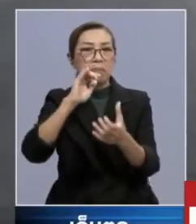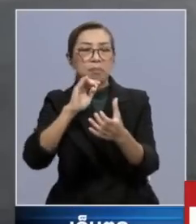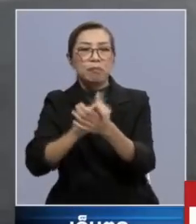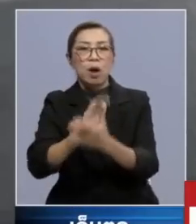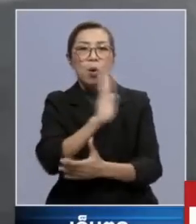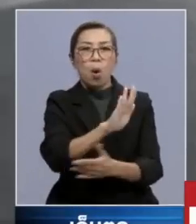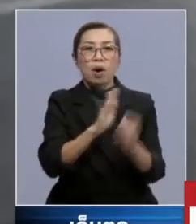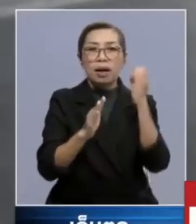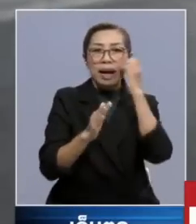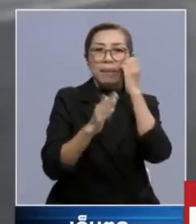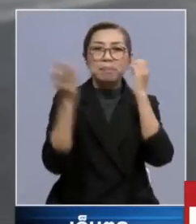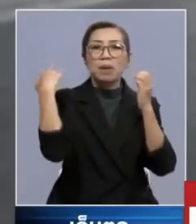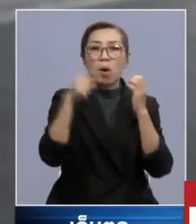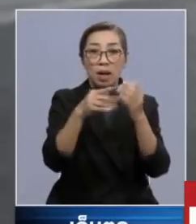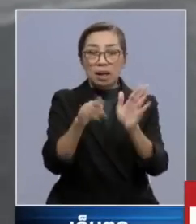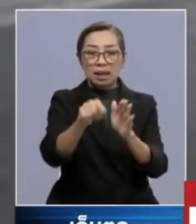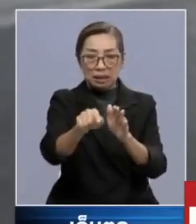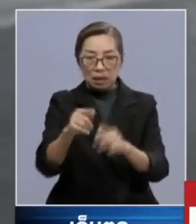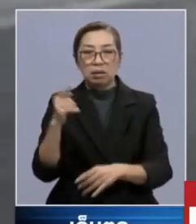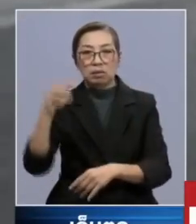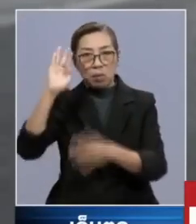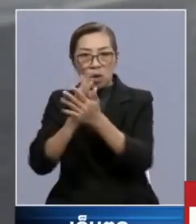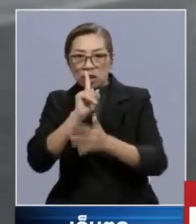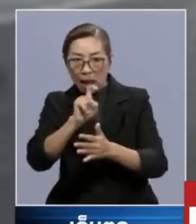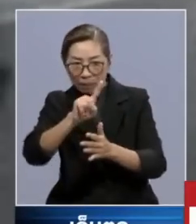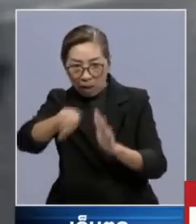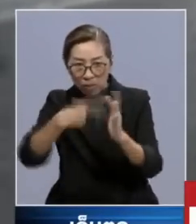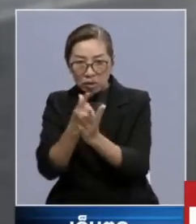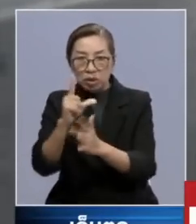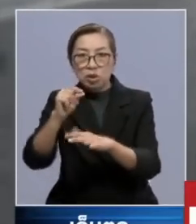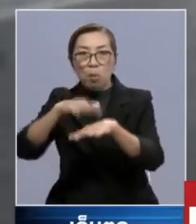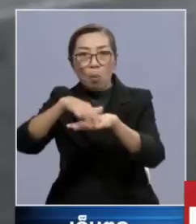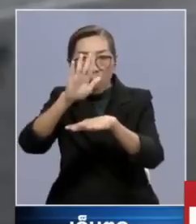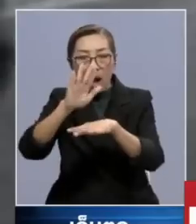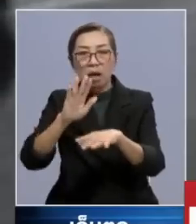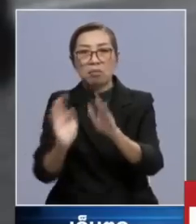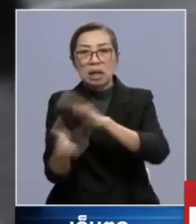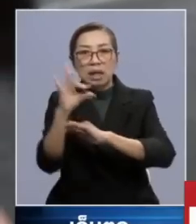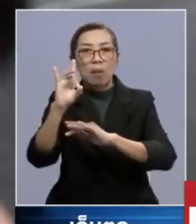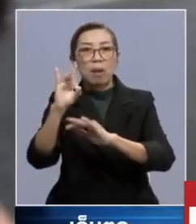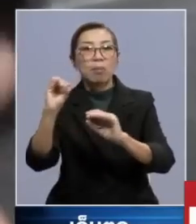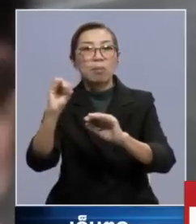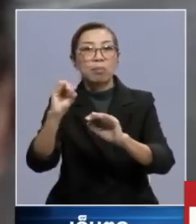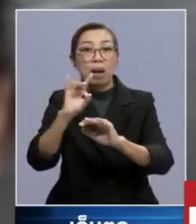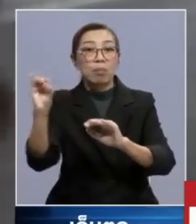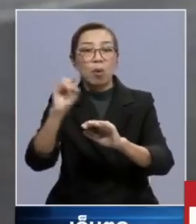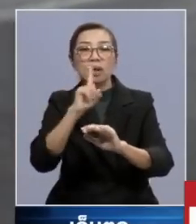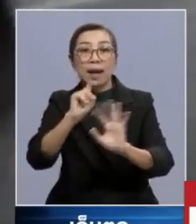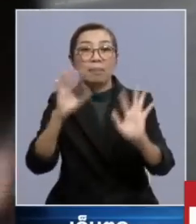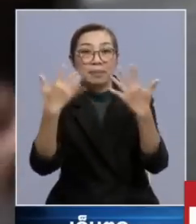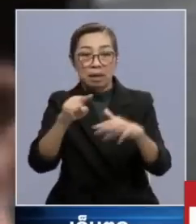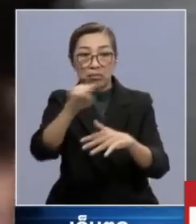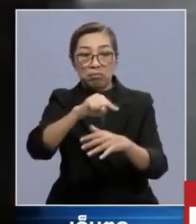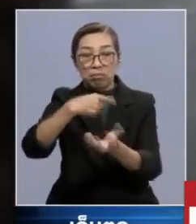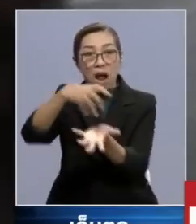ช่วงเช้าที่ผ่านมา8โมงนี่เองนะคะซึ่งถือว่าเป็นการสอบปากคำนานกว่า20ชั่วโมงเลยรองออฟเนี่ยให้ข้อมูลที่เป็นประโยชน์ต่อพนักงานสอบสวน